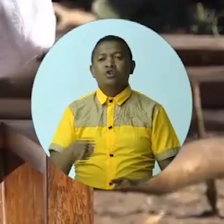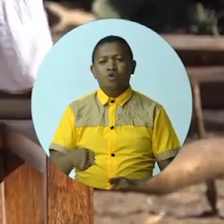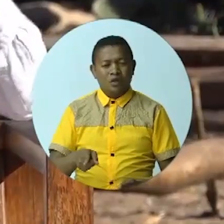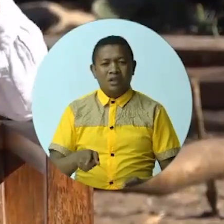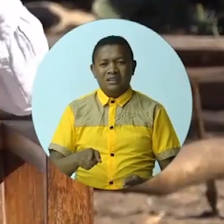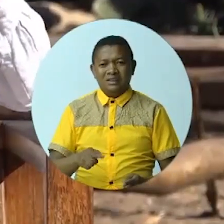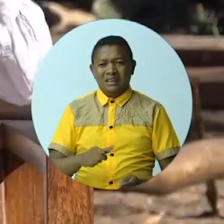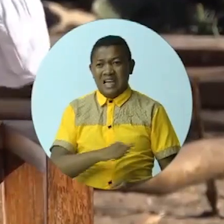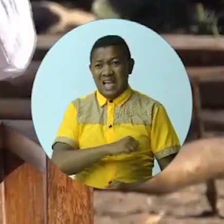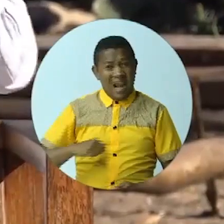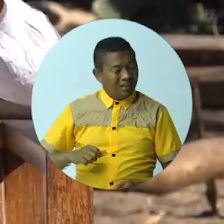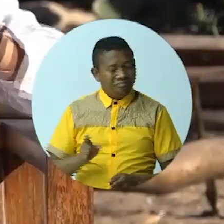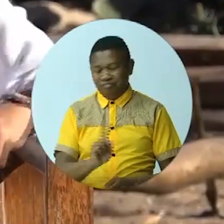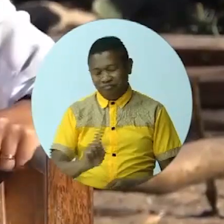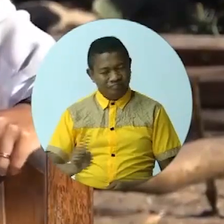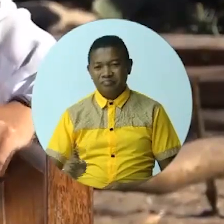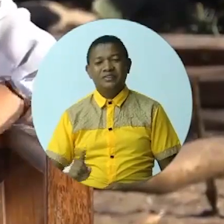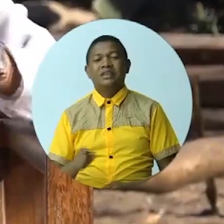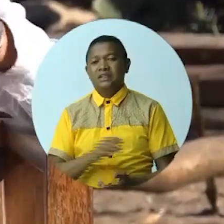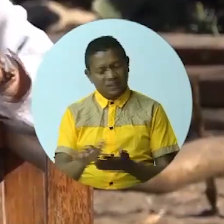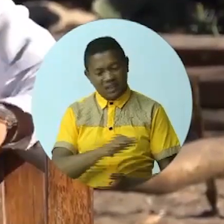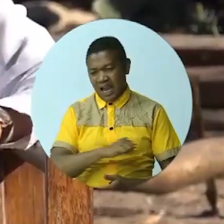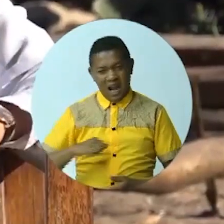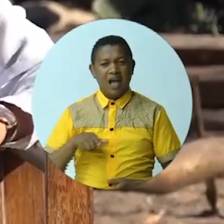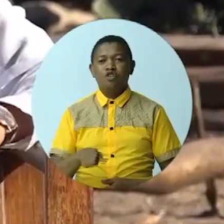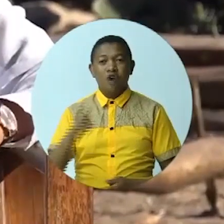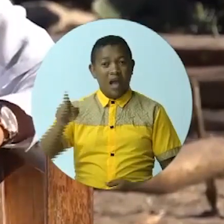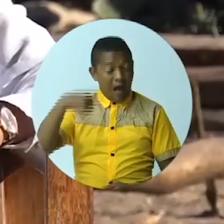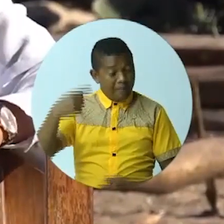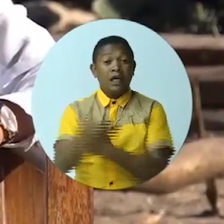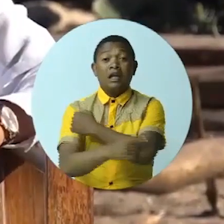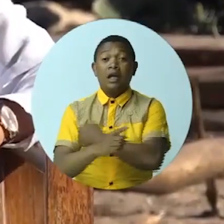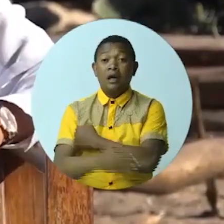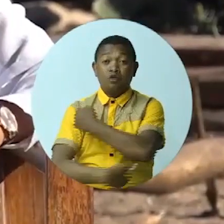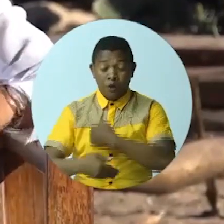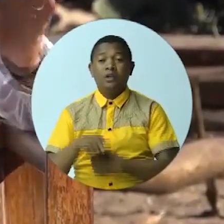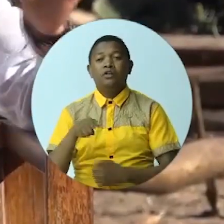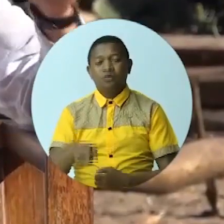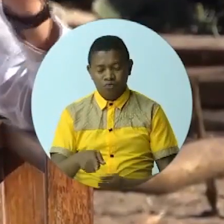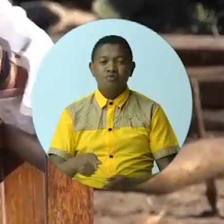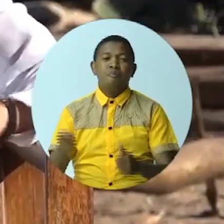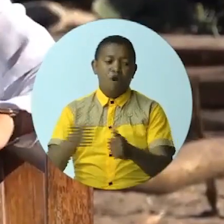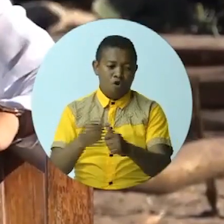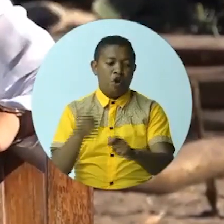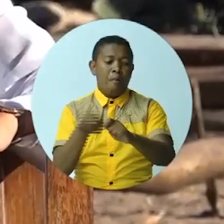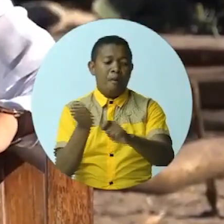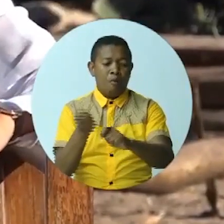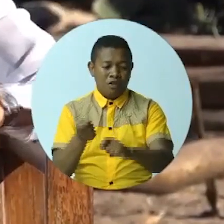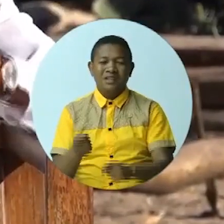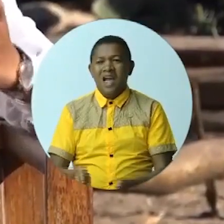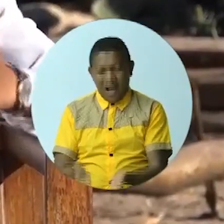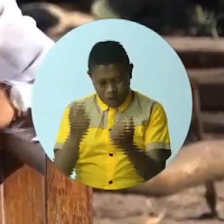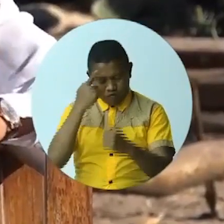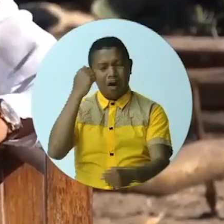tsy hoely amin'ny heritaona voalohany taona ho avy zao a dia anomboka izany rn13 zany afaka matoky ianao